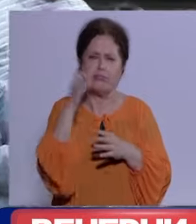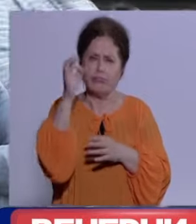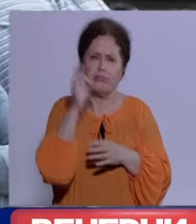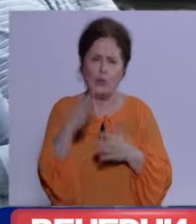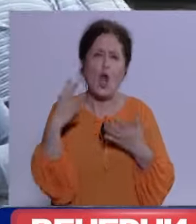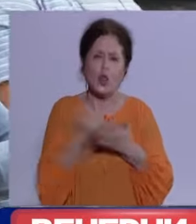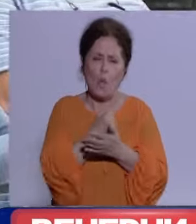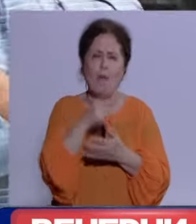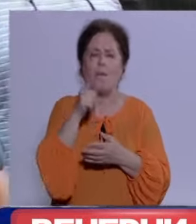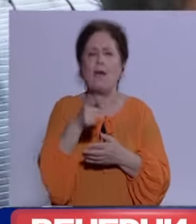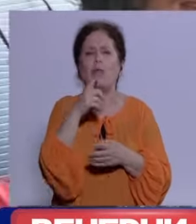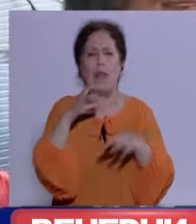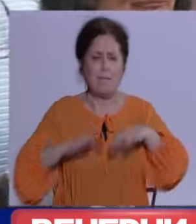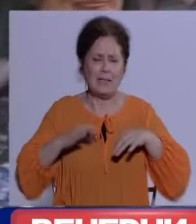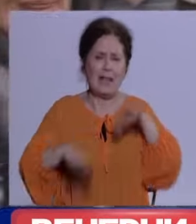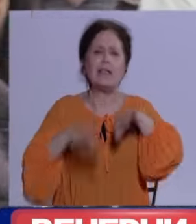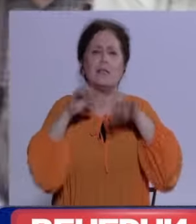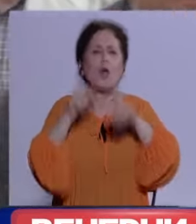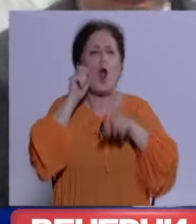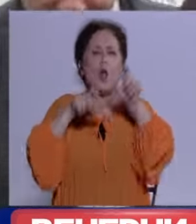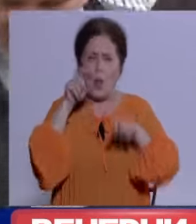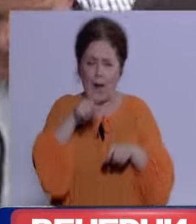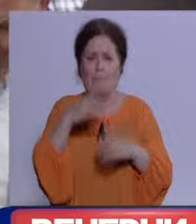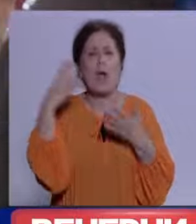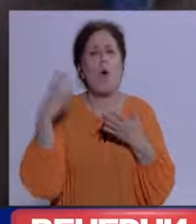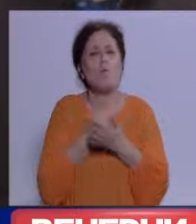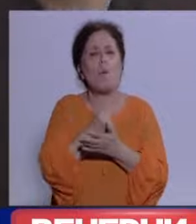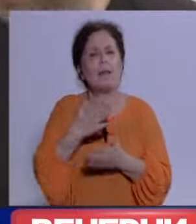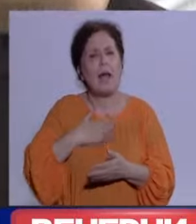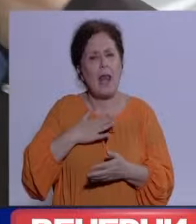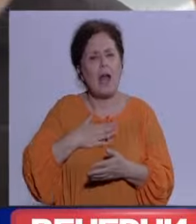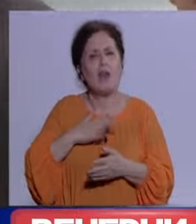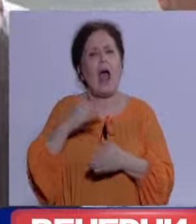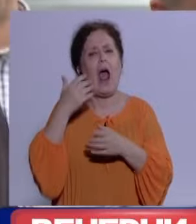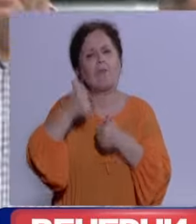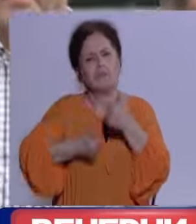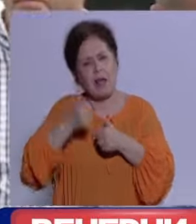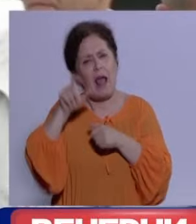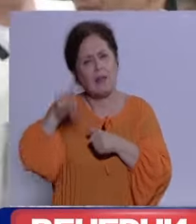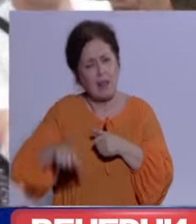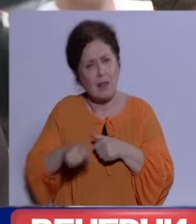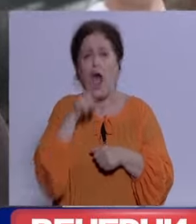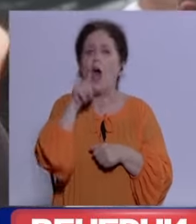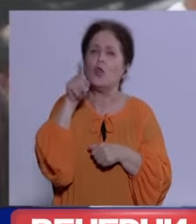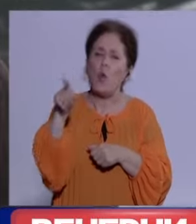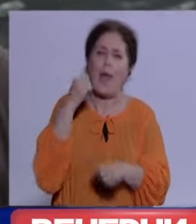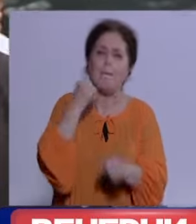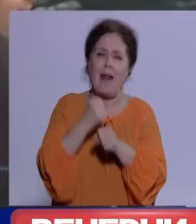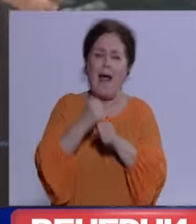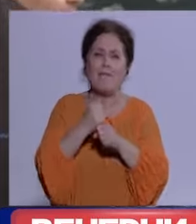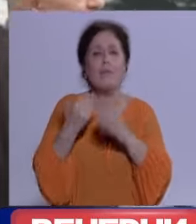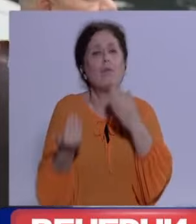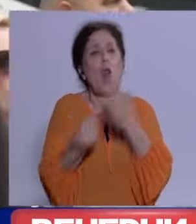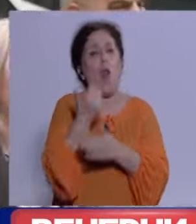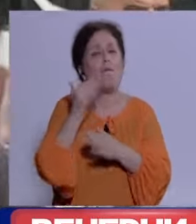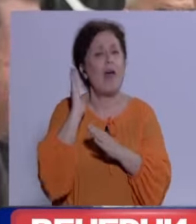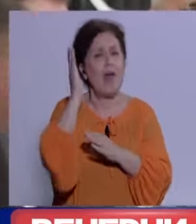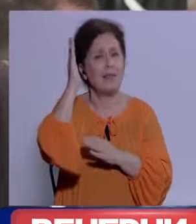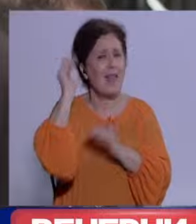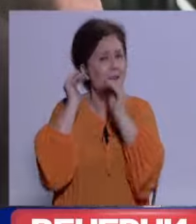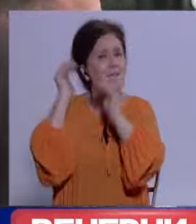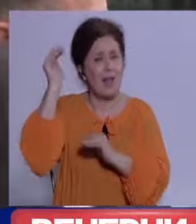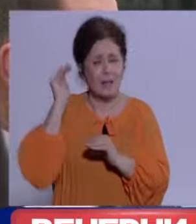од председателските избори и победата на нивната кандидатка, а дека тој ќе ја прави идната влада.